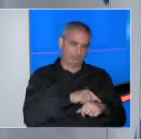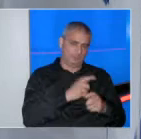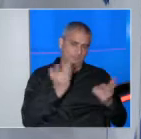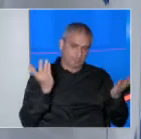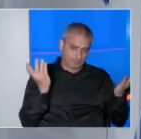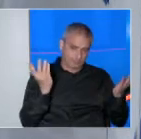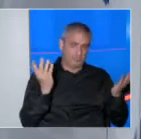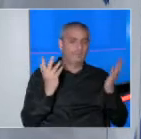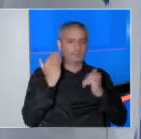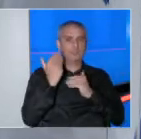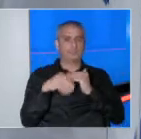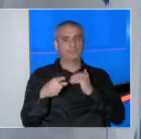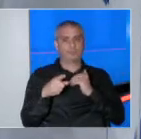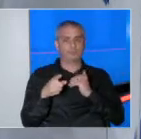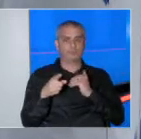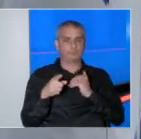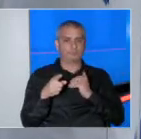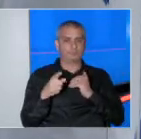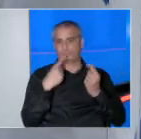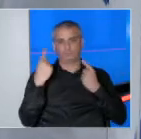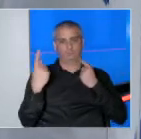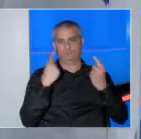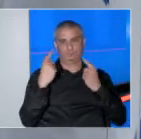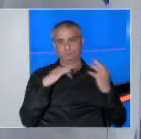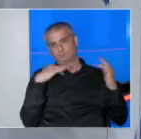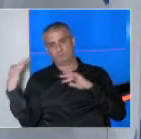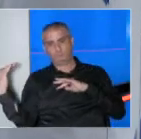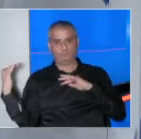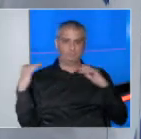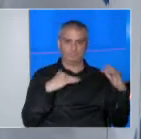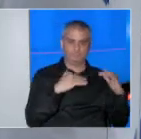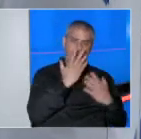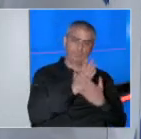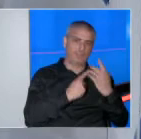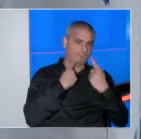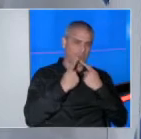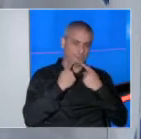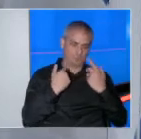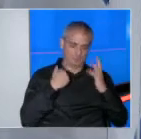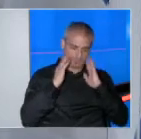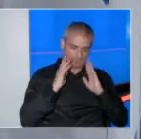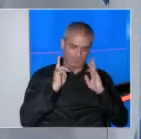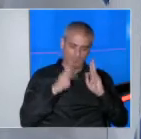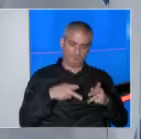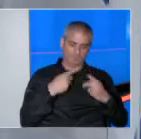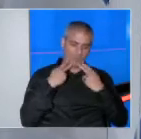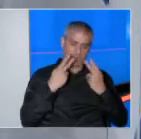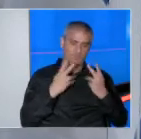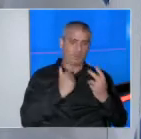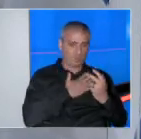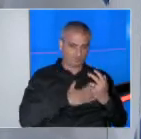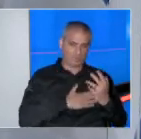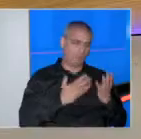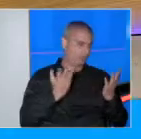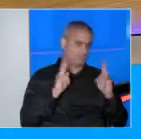מתוחים, אז יוצאים, כל אחד מושך לכיוון שלו, אבל זה חלק ממסע ומתן, אני מאמין שאפשר לפתור את הדברים, אם יש רצון טוב